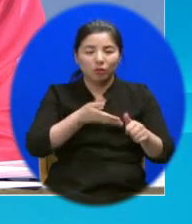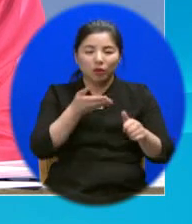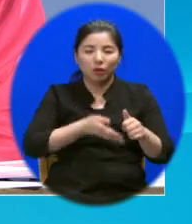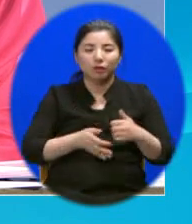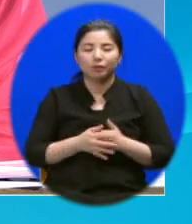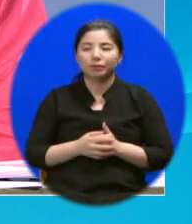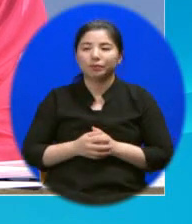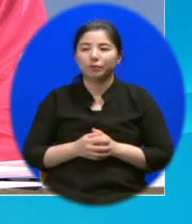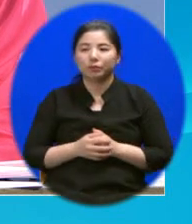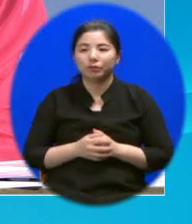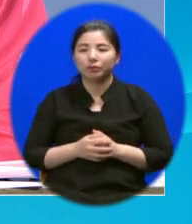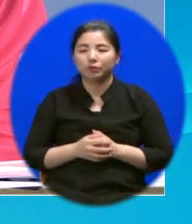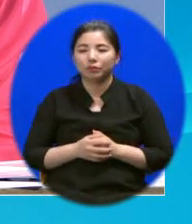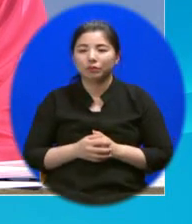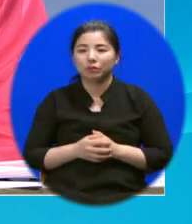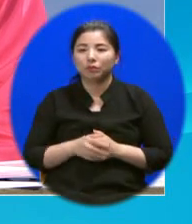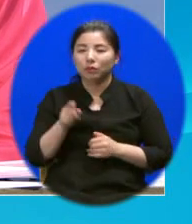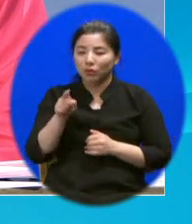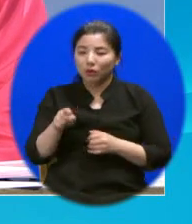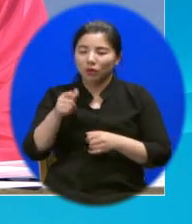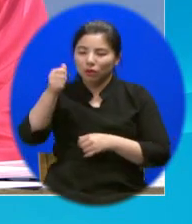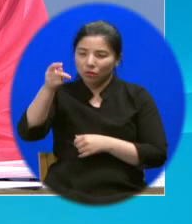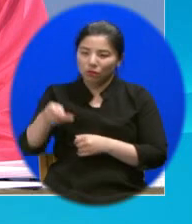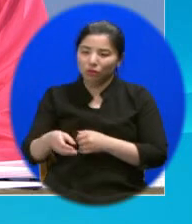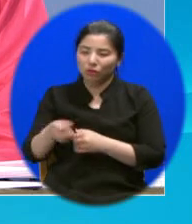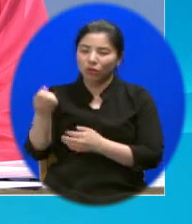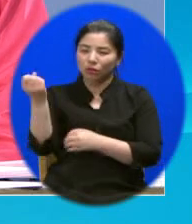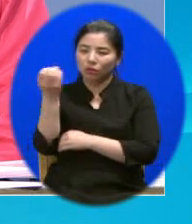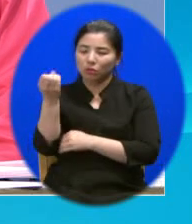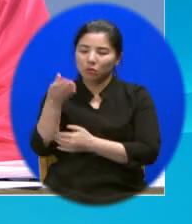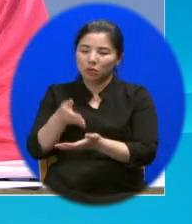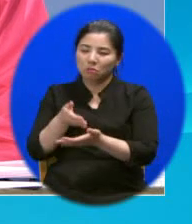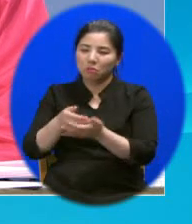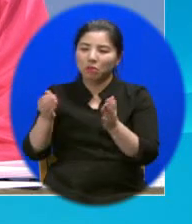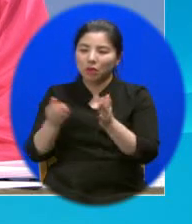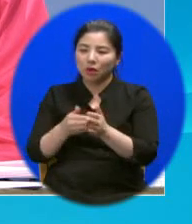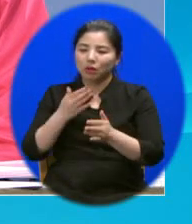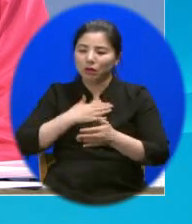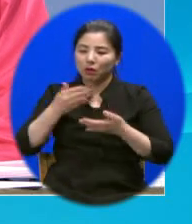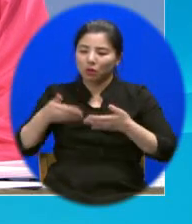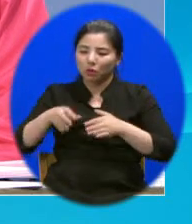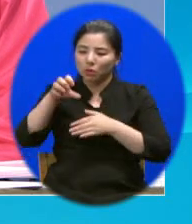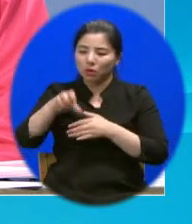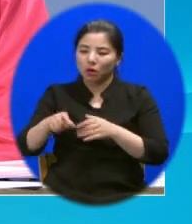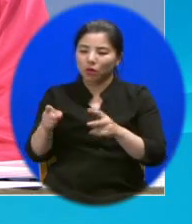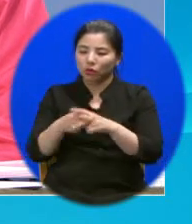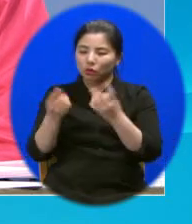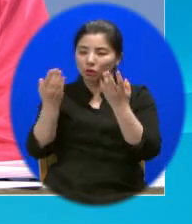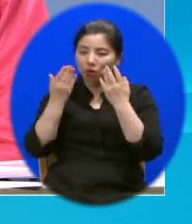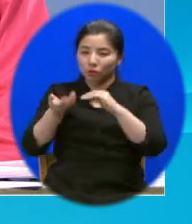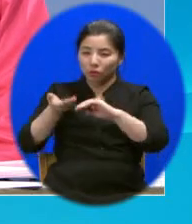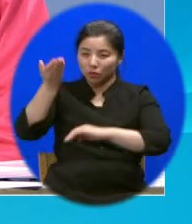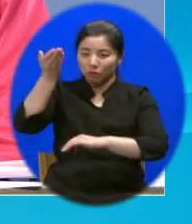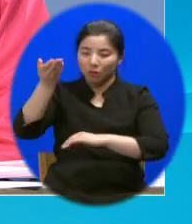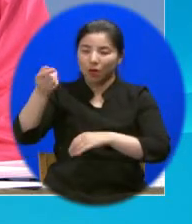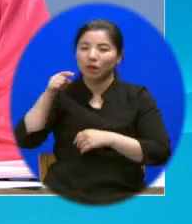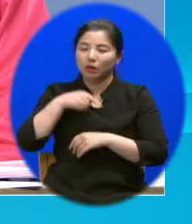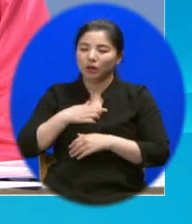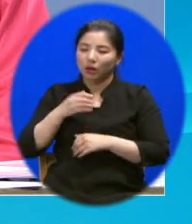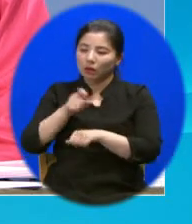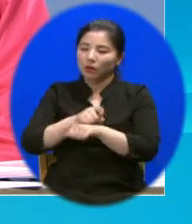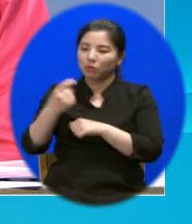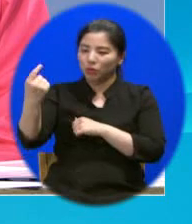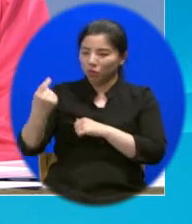좋겠습니다 그 여러 차례 언론에 보도되었습니다 제 고향 초등 학교 선배가 저 사무실에